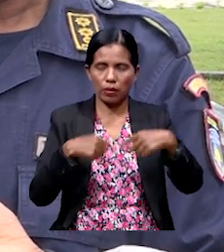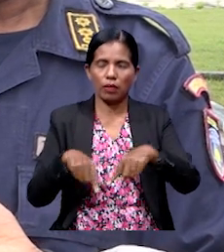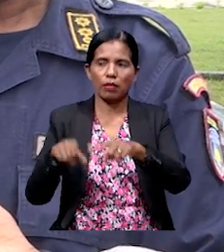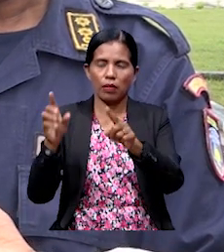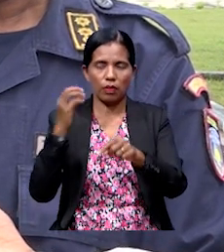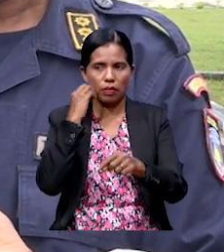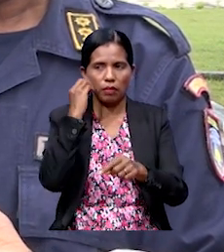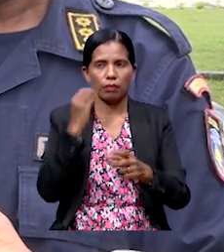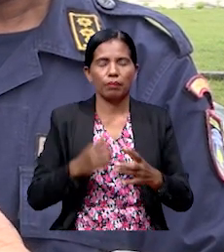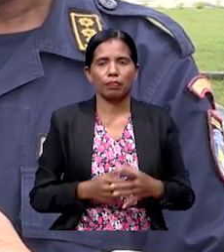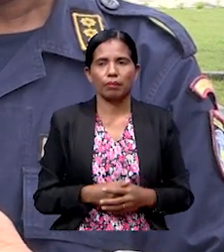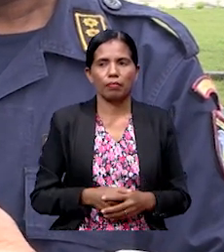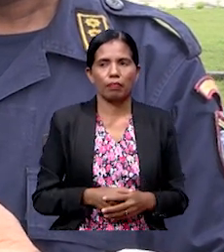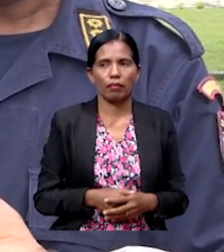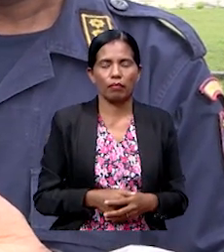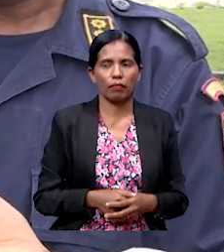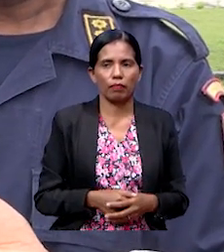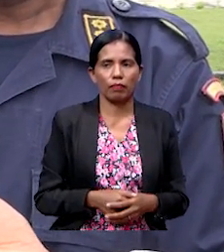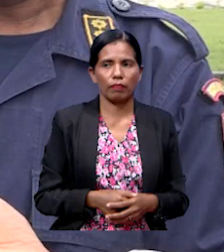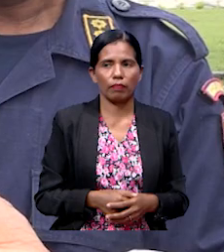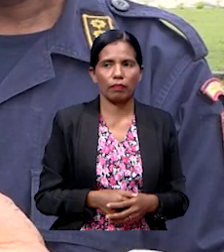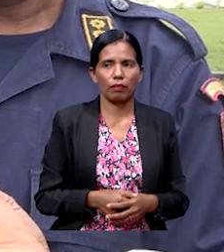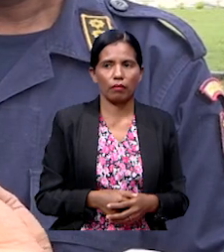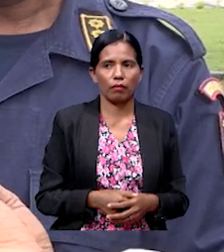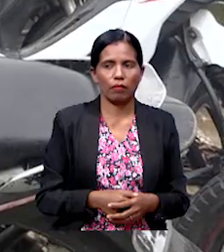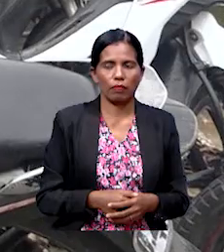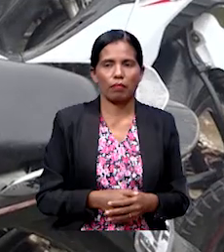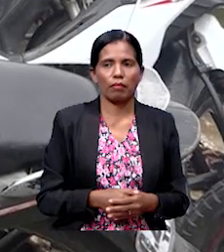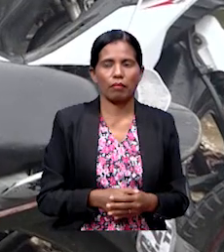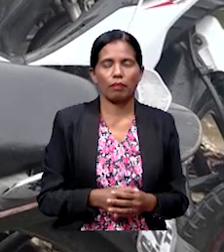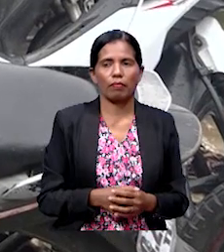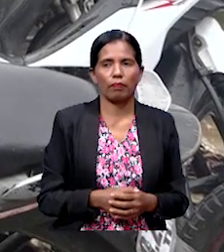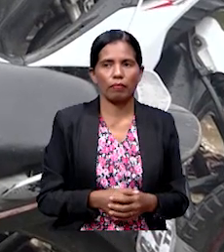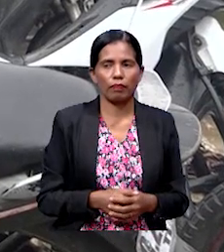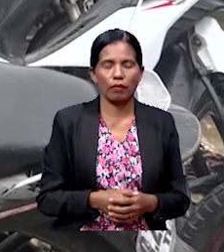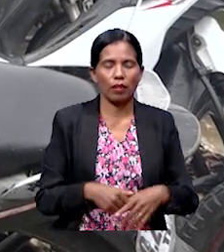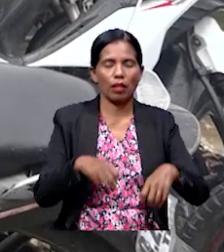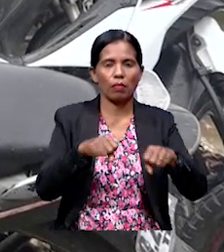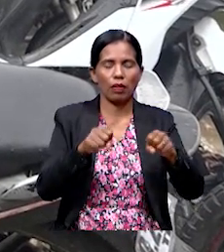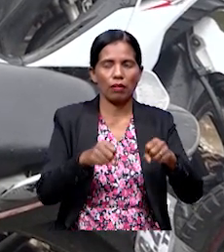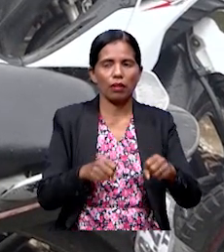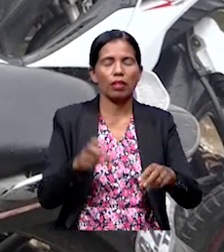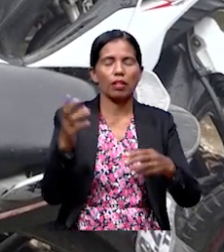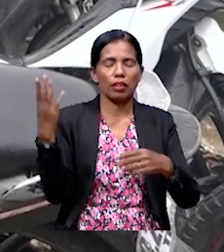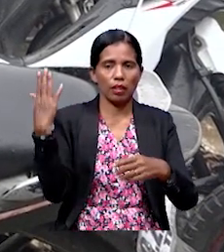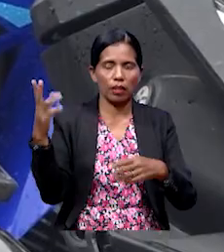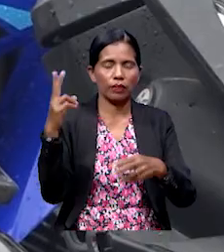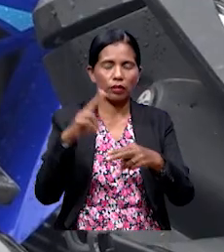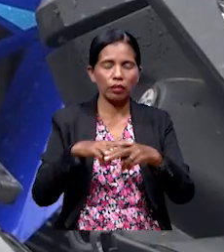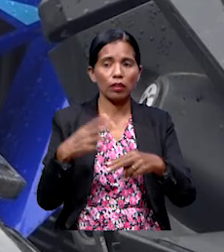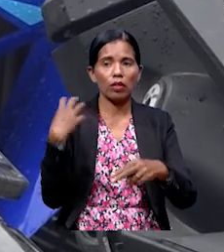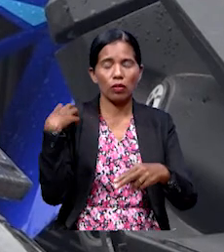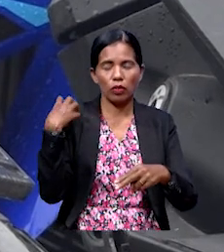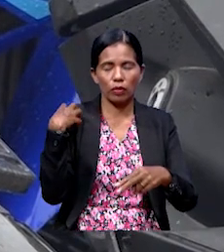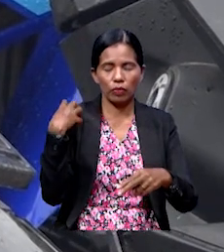ini bayar transit itu akhirnya bayar foto motorizar. Motorizada sirne rai iha kuartel polisi kai koli dili